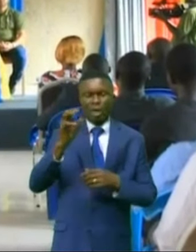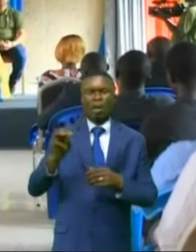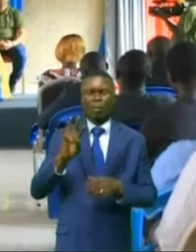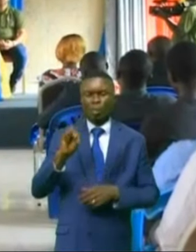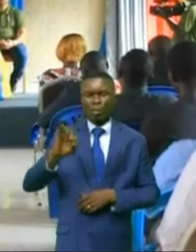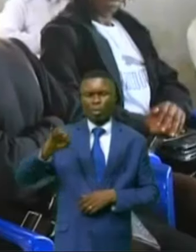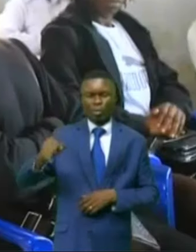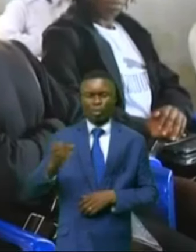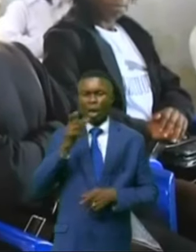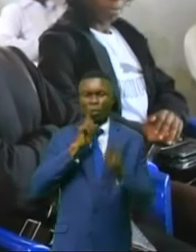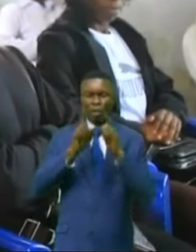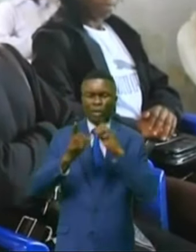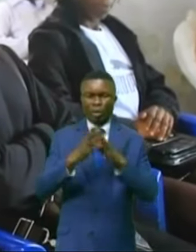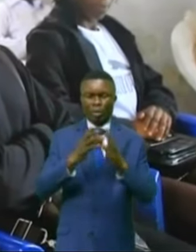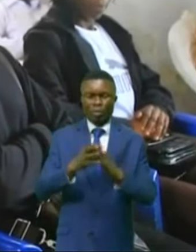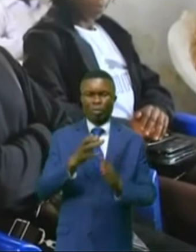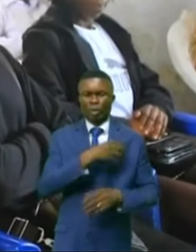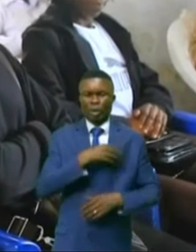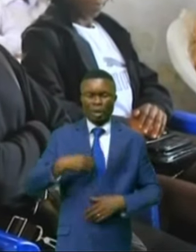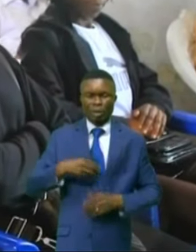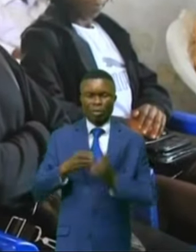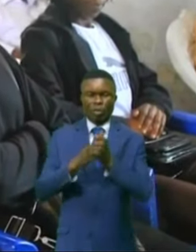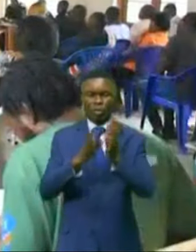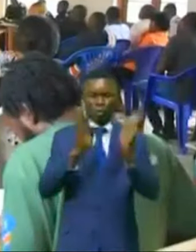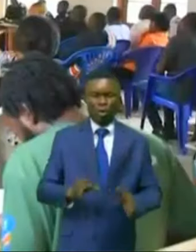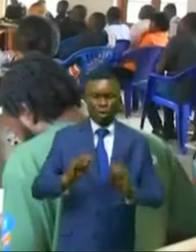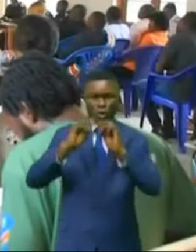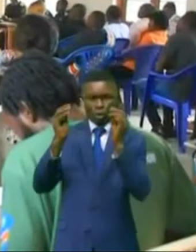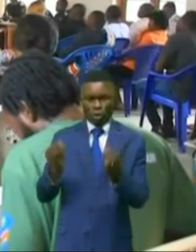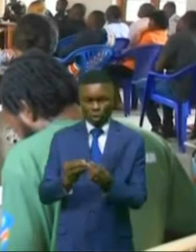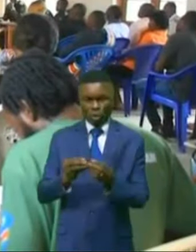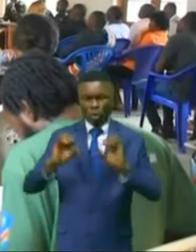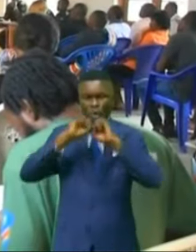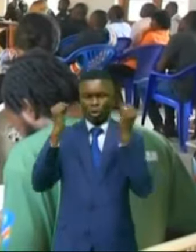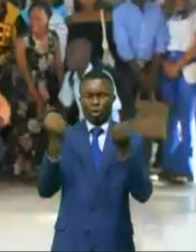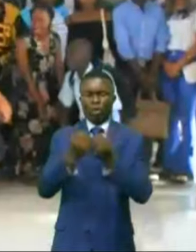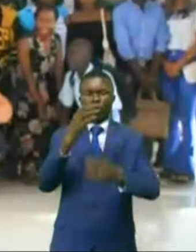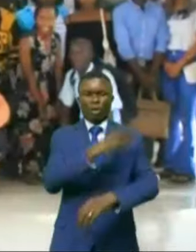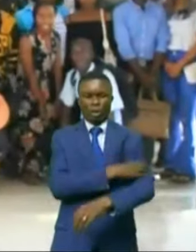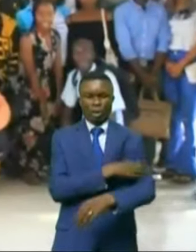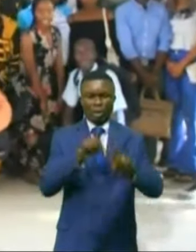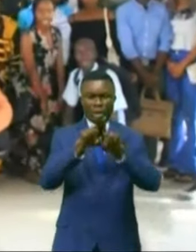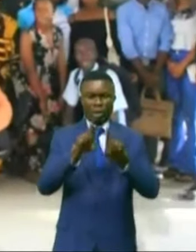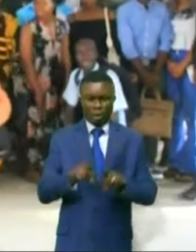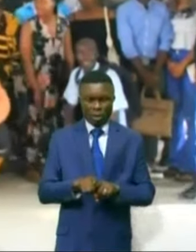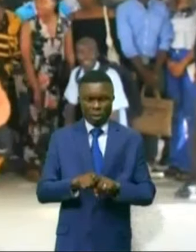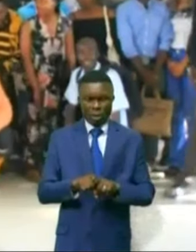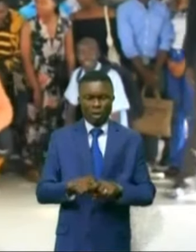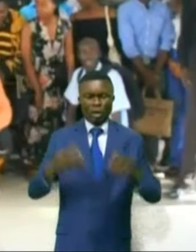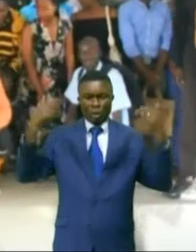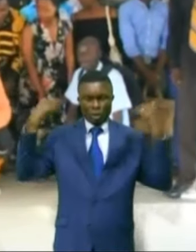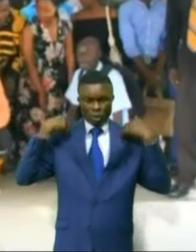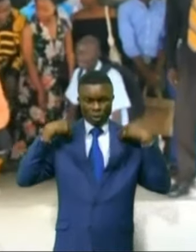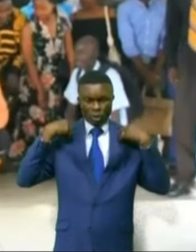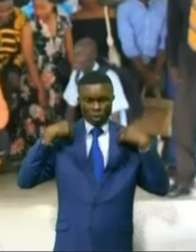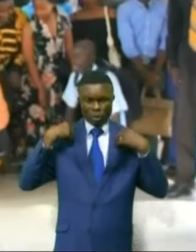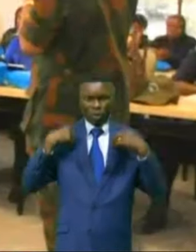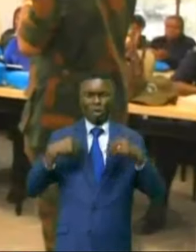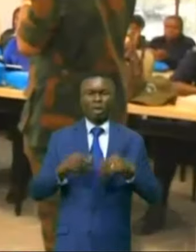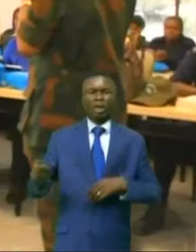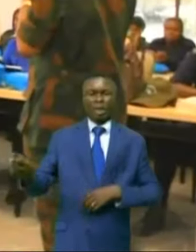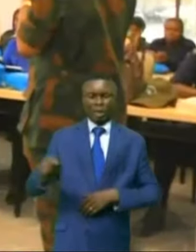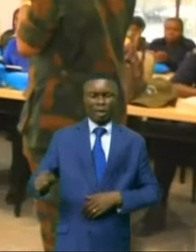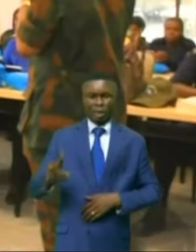a échangé avec les femmes leaders, les organisations de la société civile ainsi que les cadres de la petite